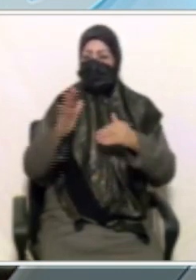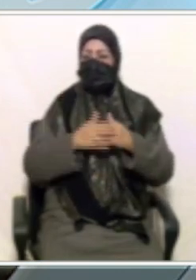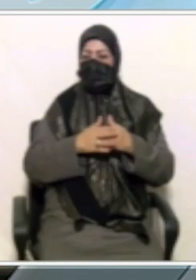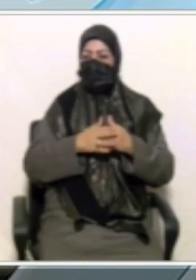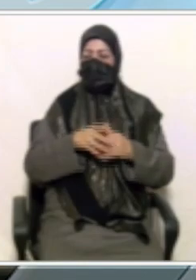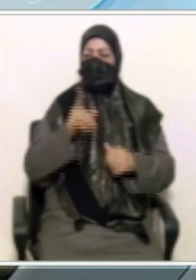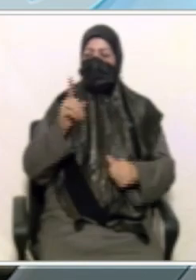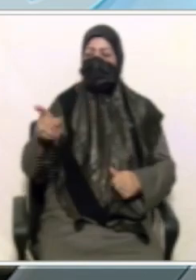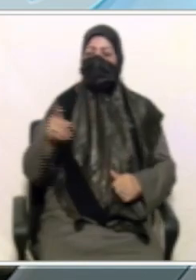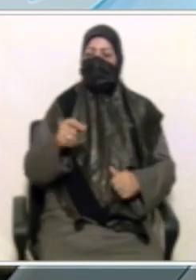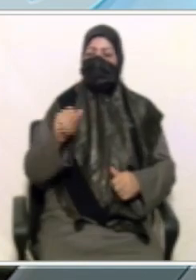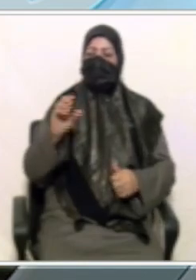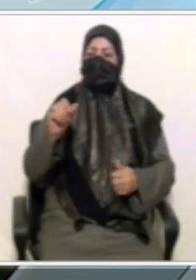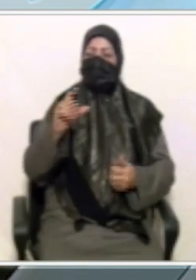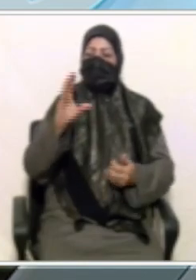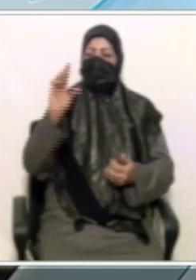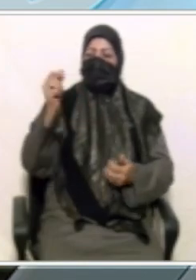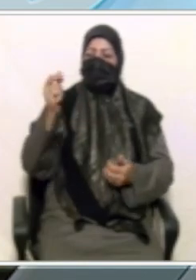الجمعية